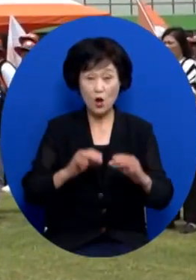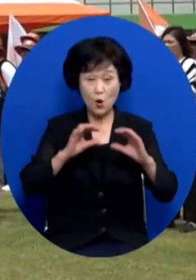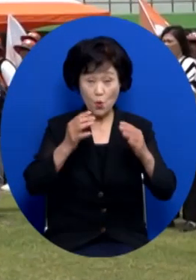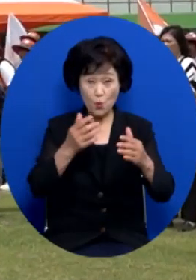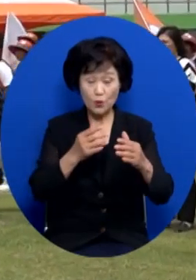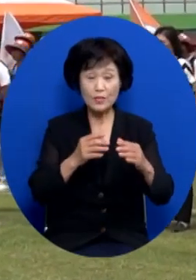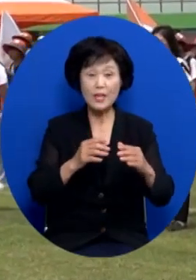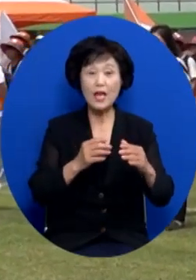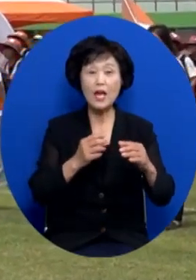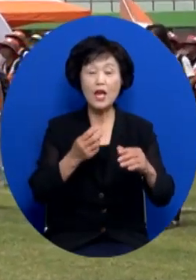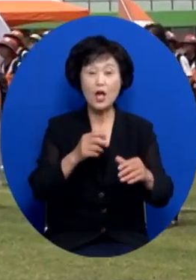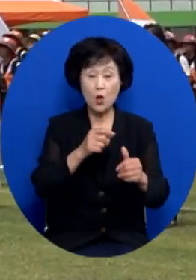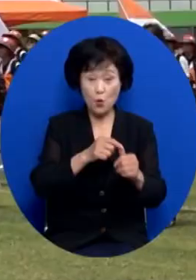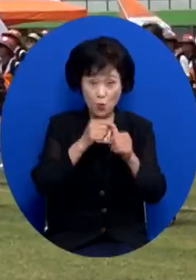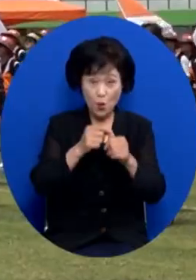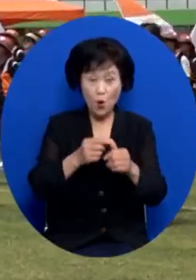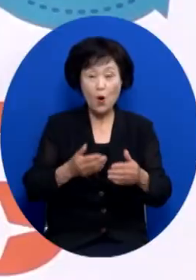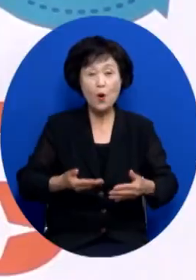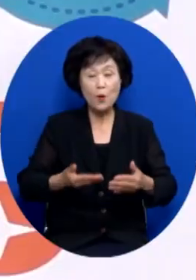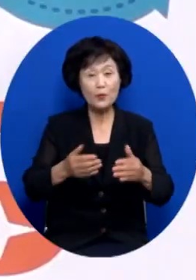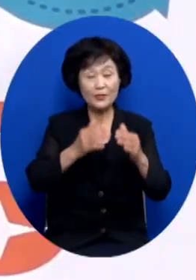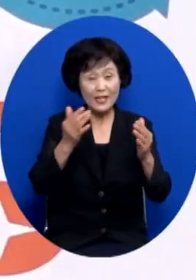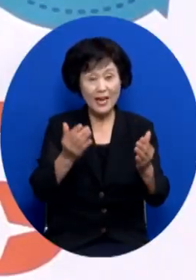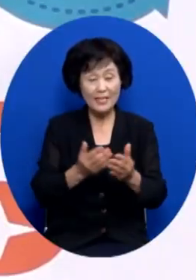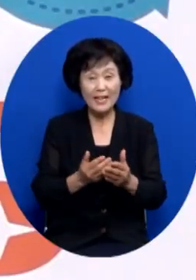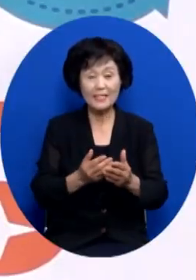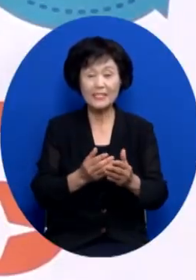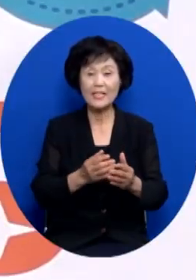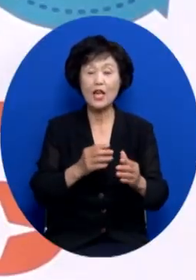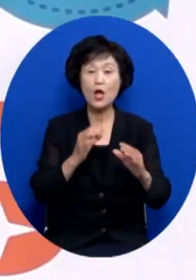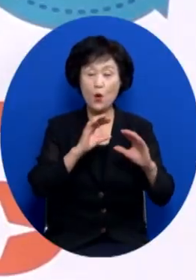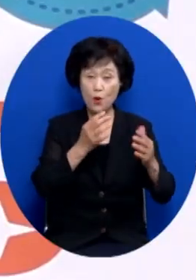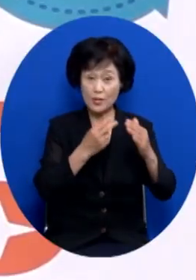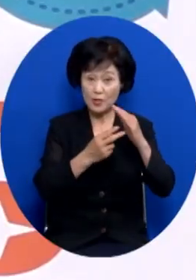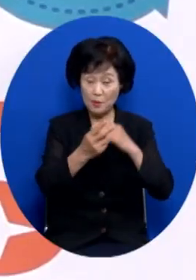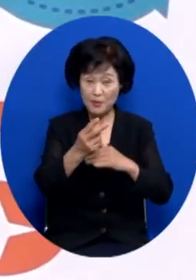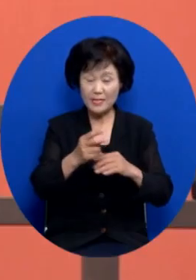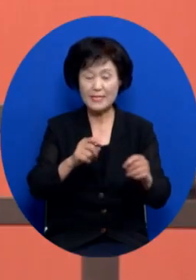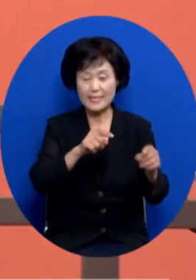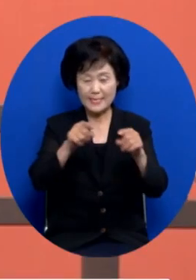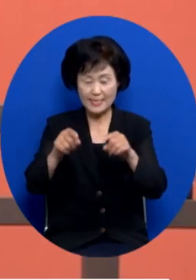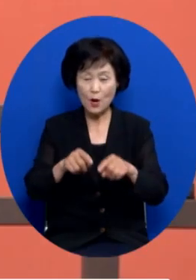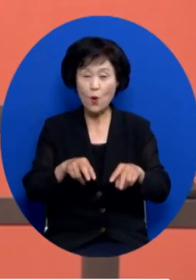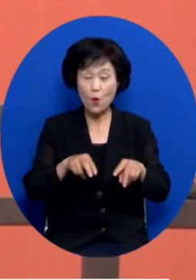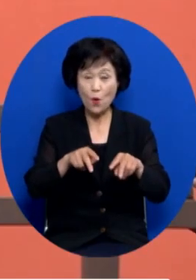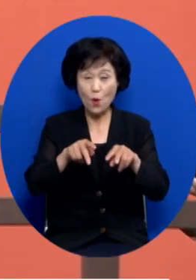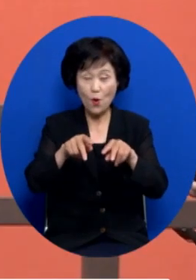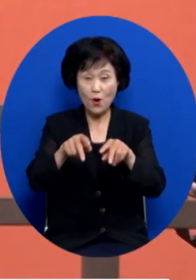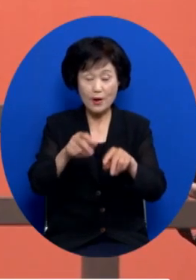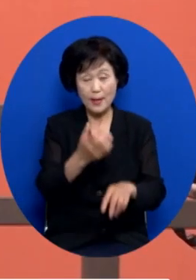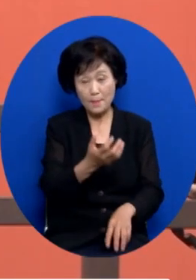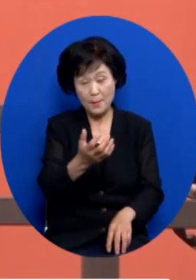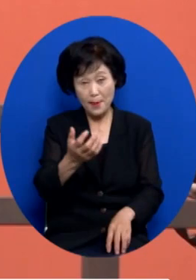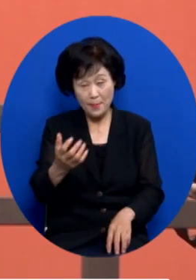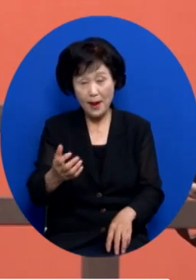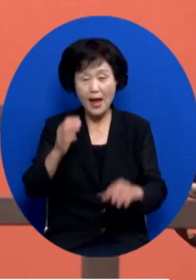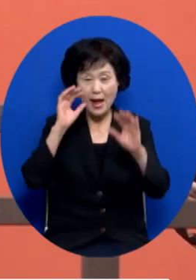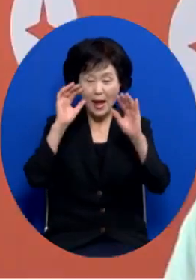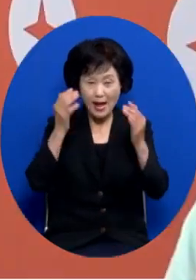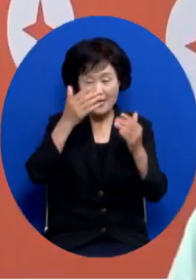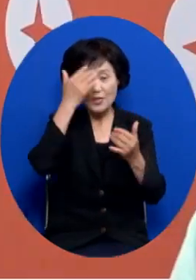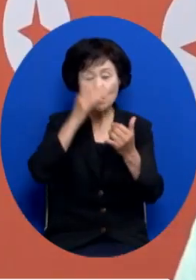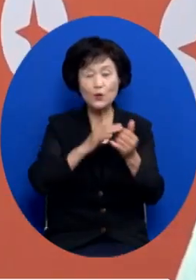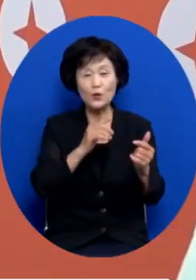국제구호개발 NGO 월드비전의 꿈 지원 사업 일환으로 2014년 시작된 국토대장정은 아동, 청소년들에게 경제적 지원뿐